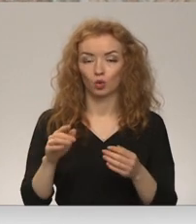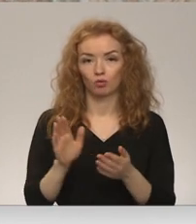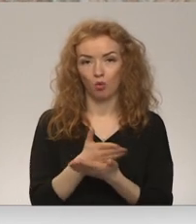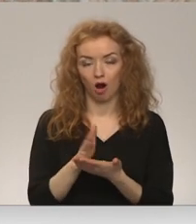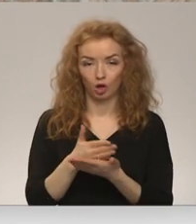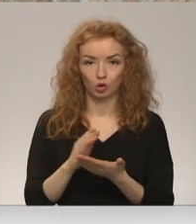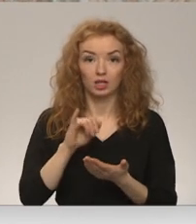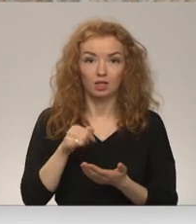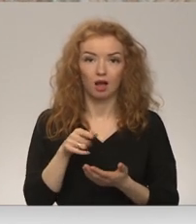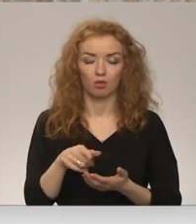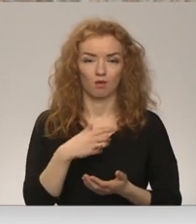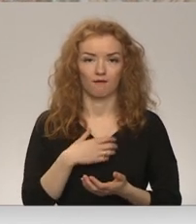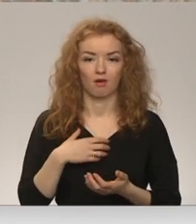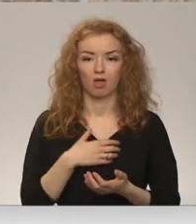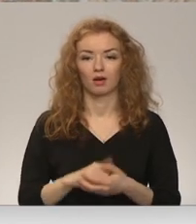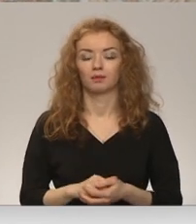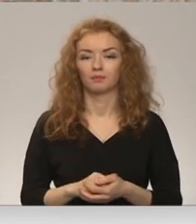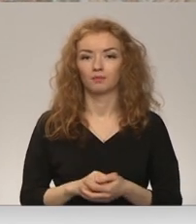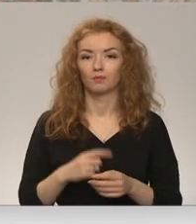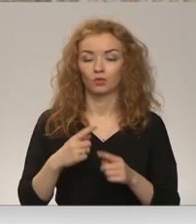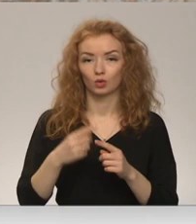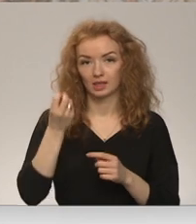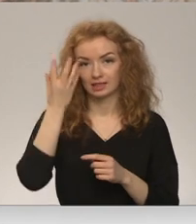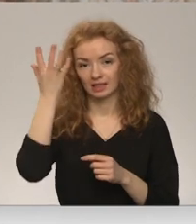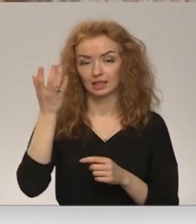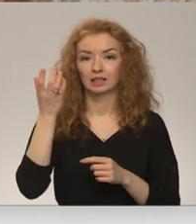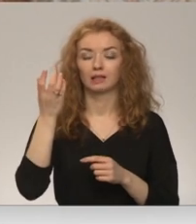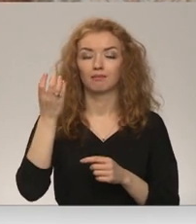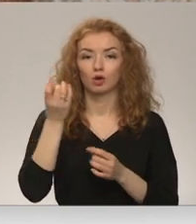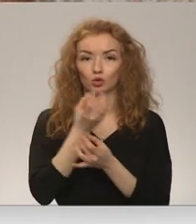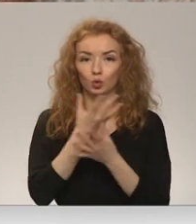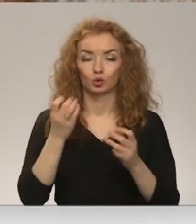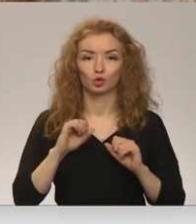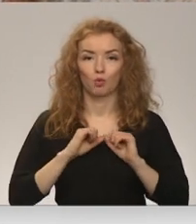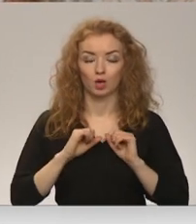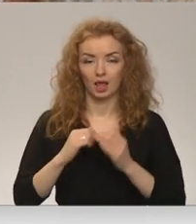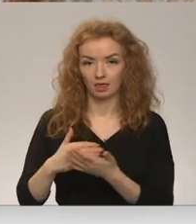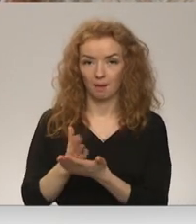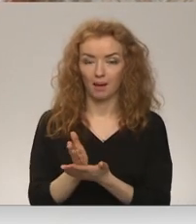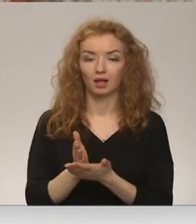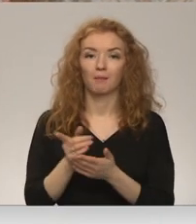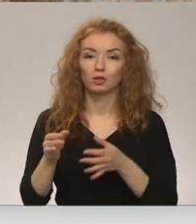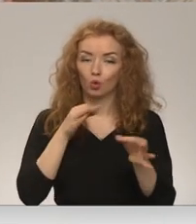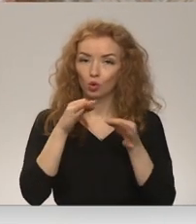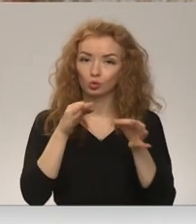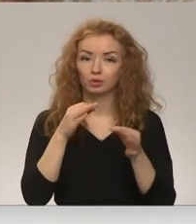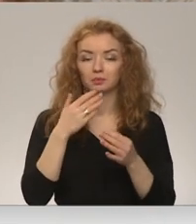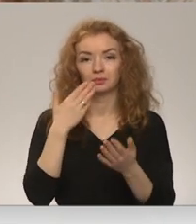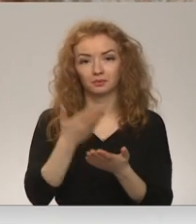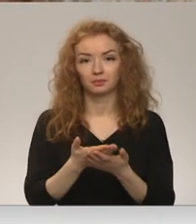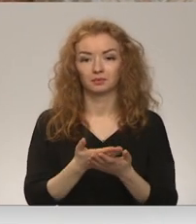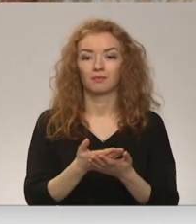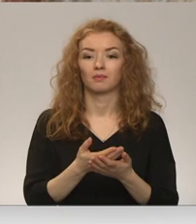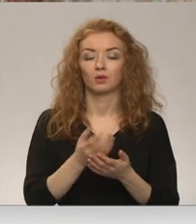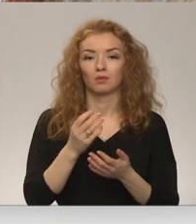tāda nepieciešamība būs, un izglītības kultūras sporta departaments, kas konsultēs un pieņems pieteikumus